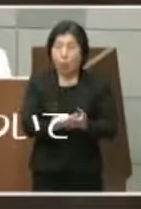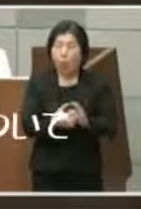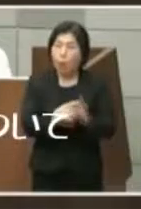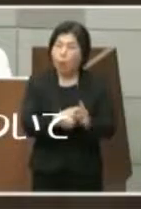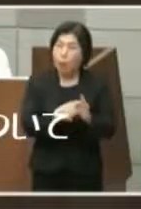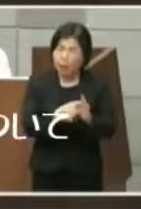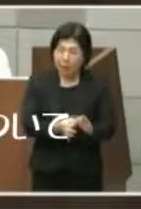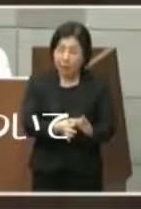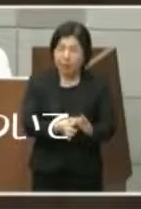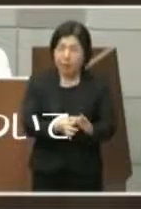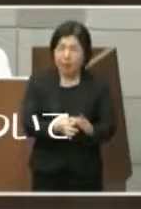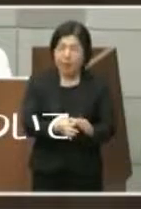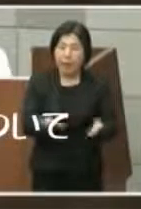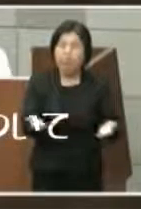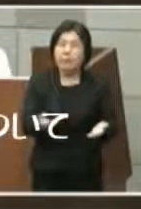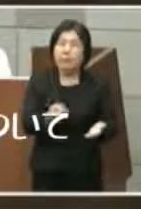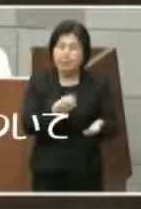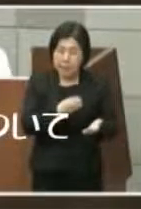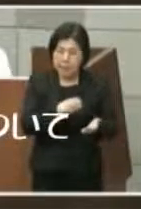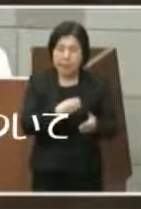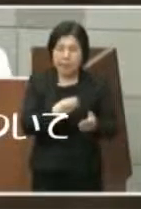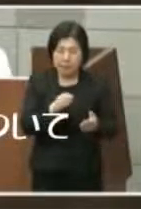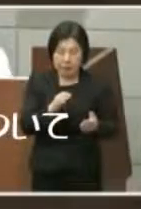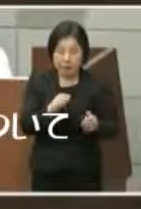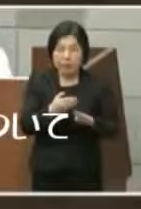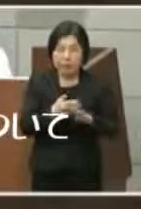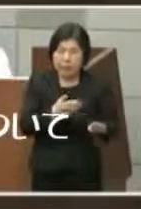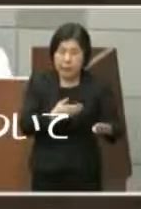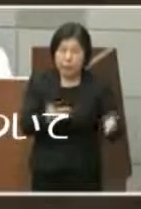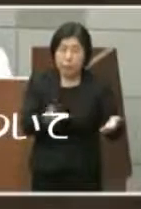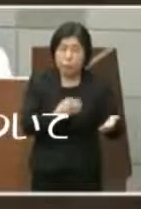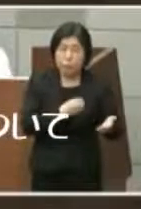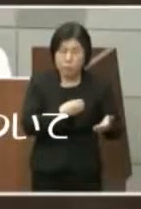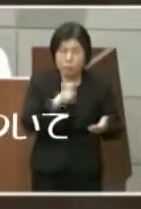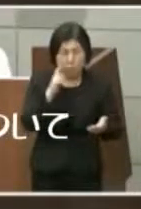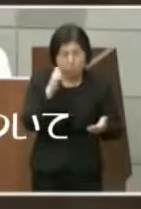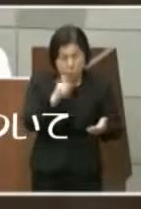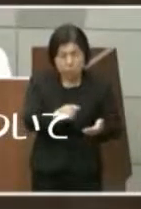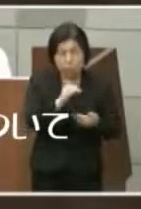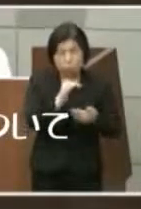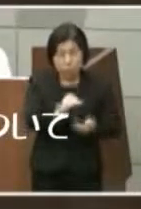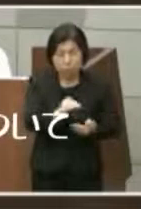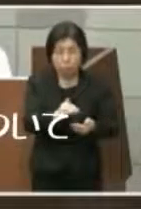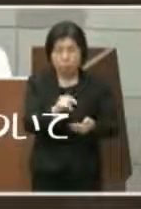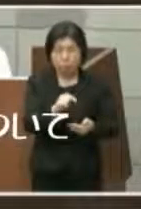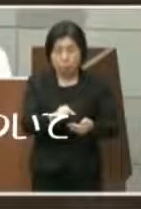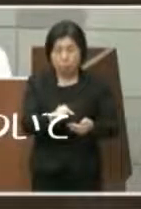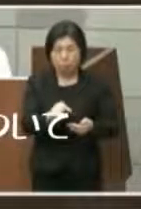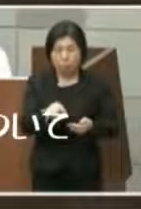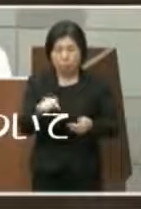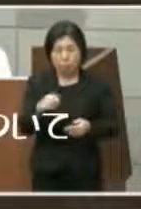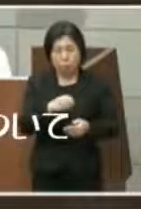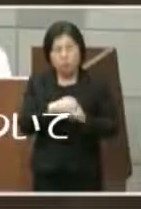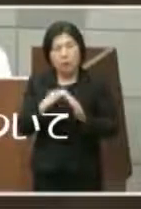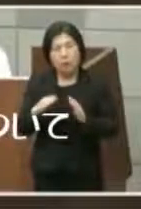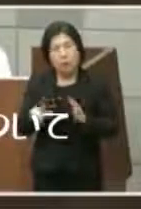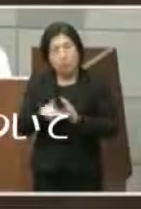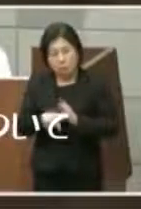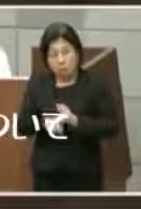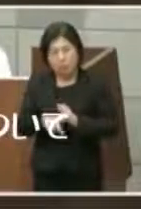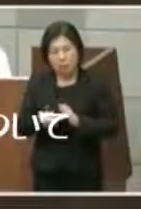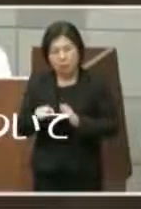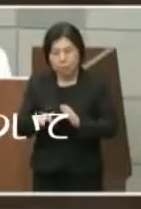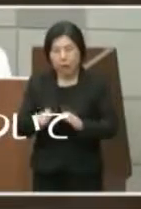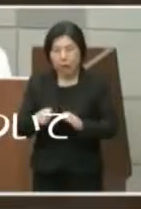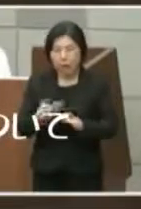報を見ることについてであります。委員会では、徴税理員以外の職員が税情報を